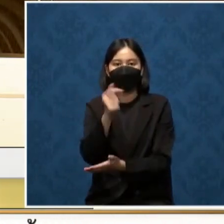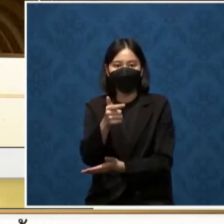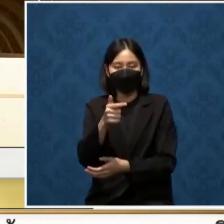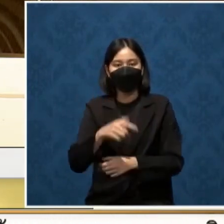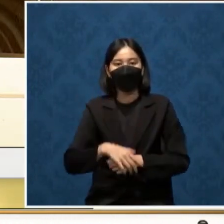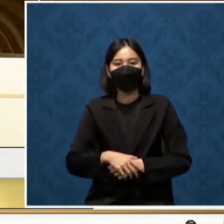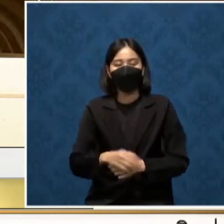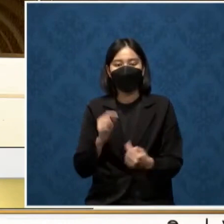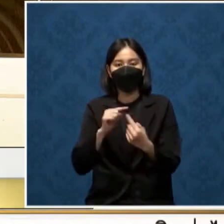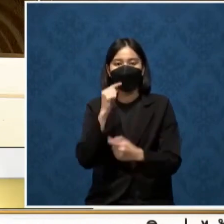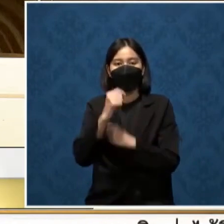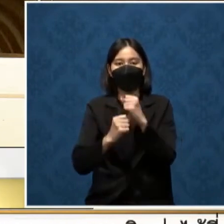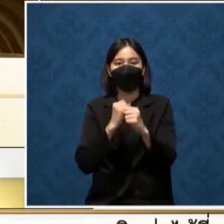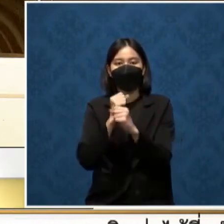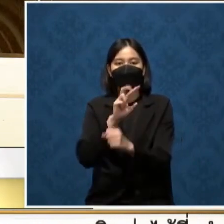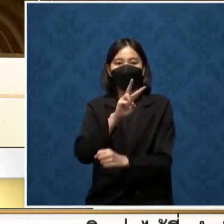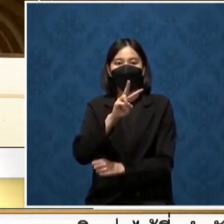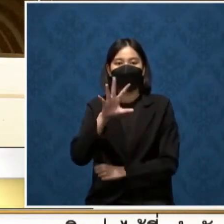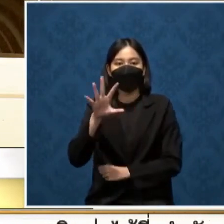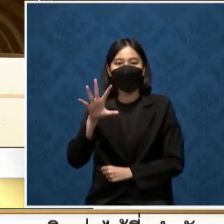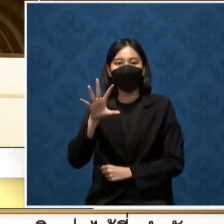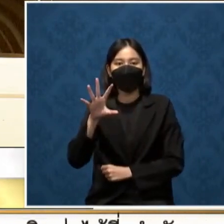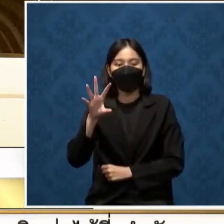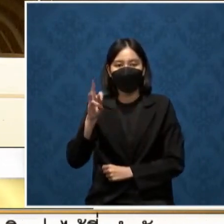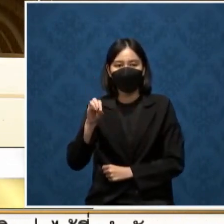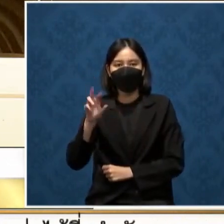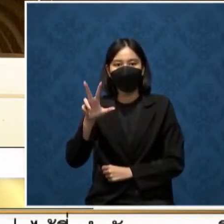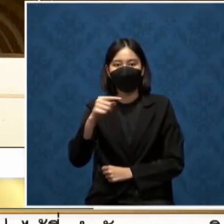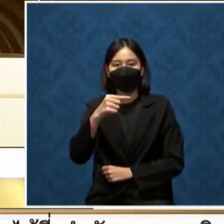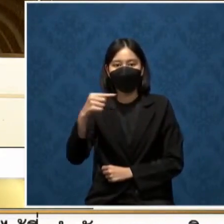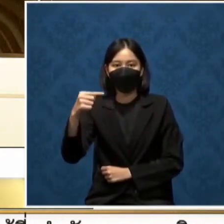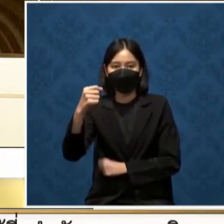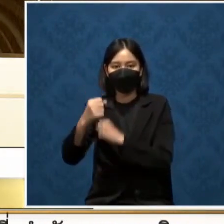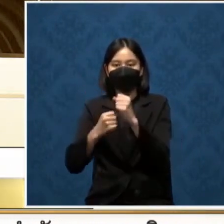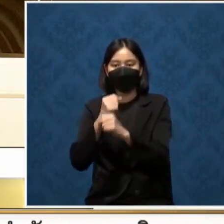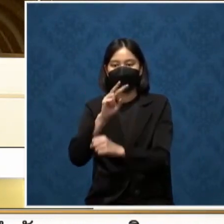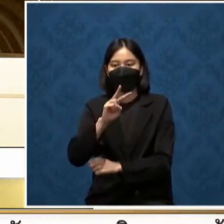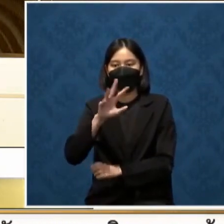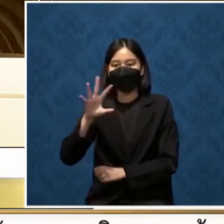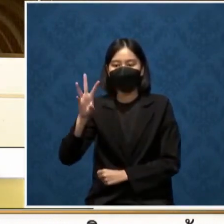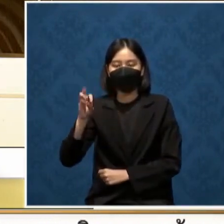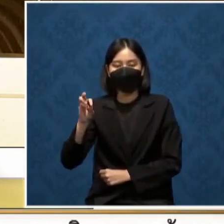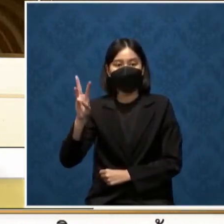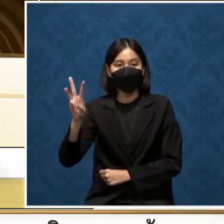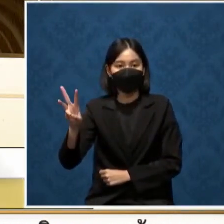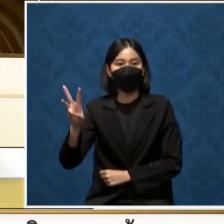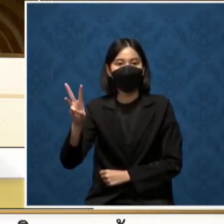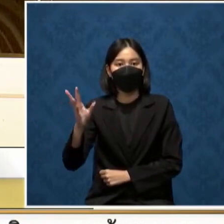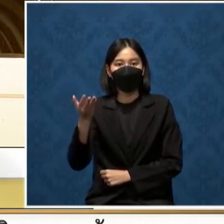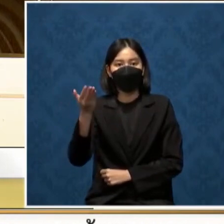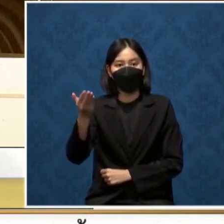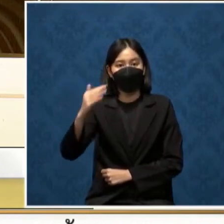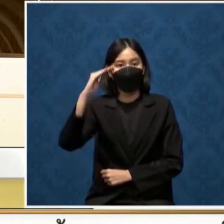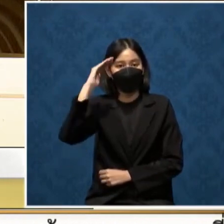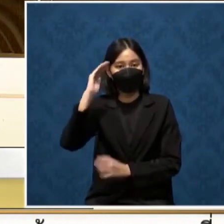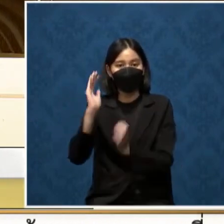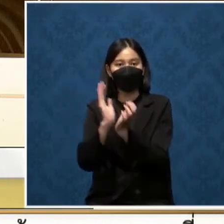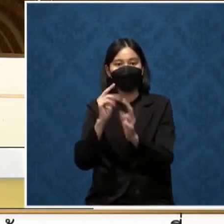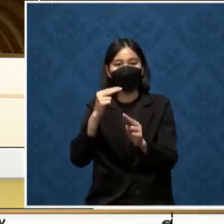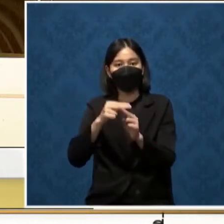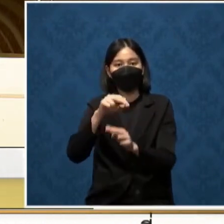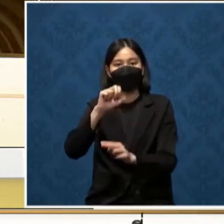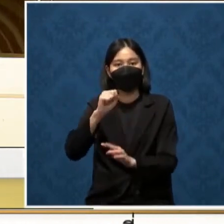ประจำปีงบประมาณพ.ศ. 2563ถึง2566ของท่านพลตำรวจตรีสุพิส